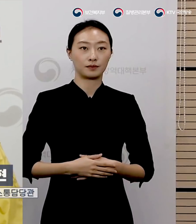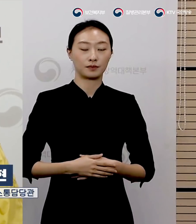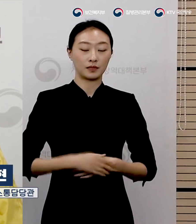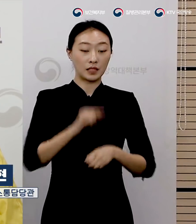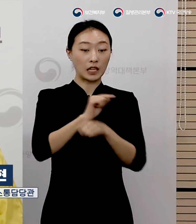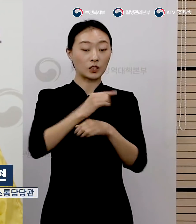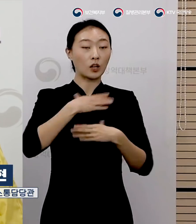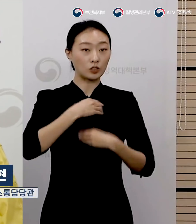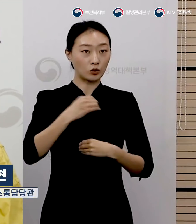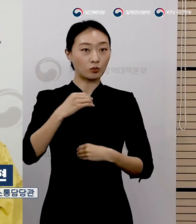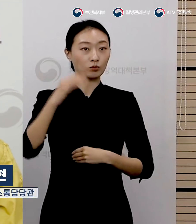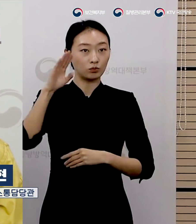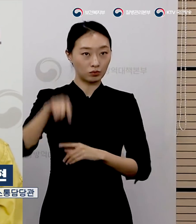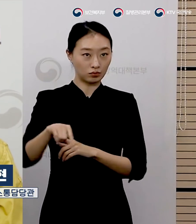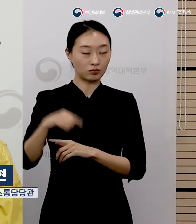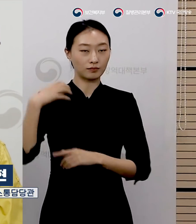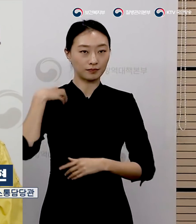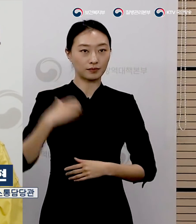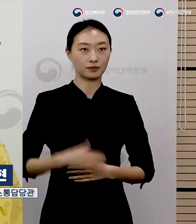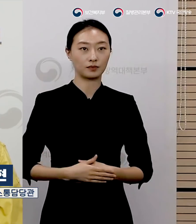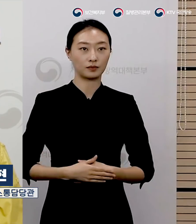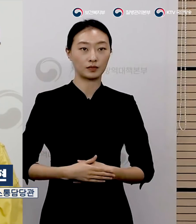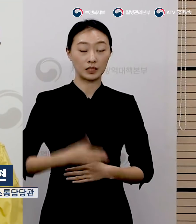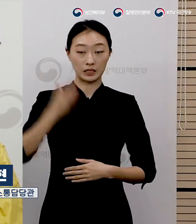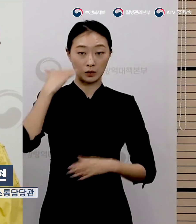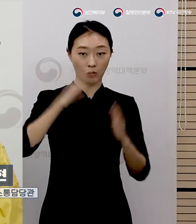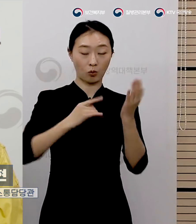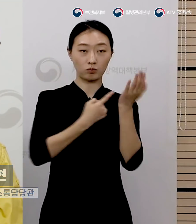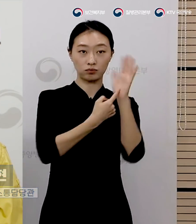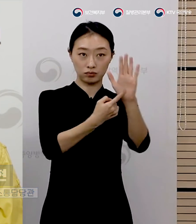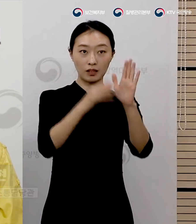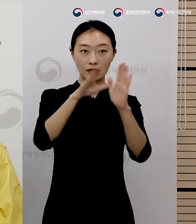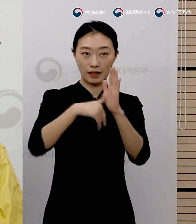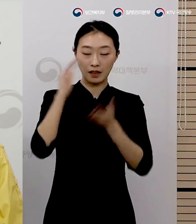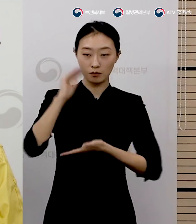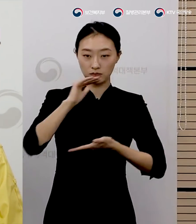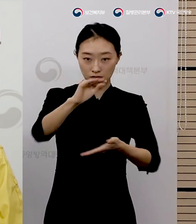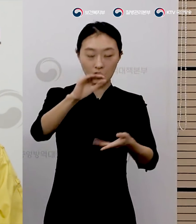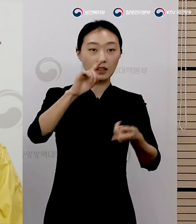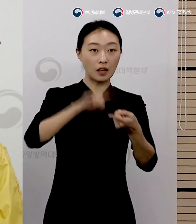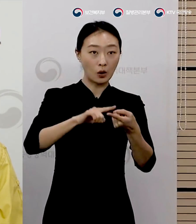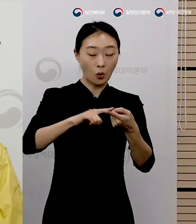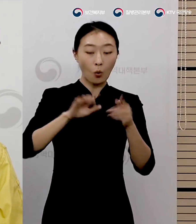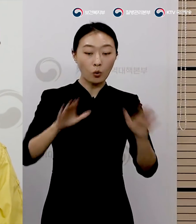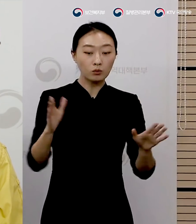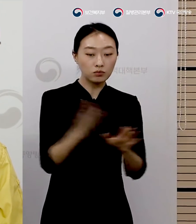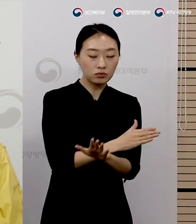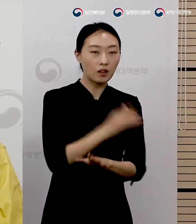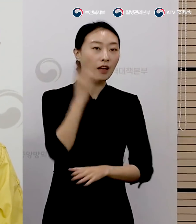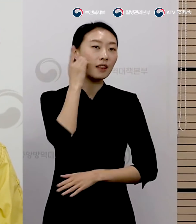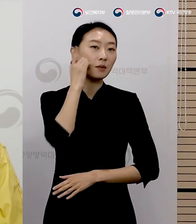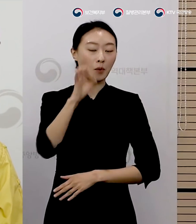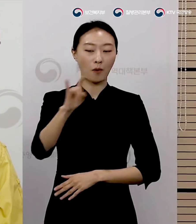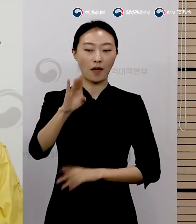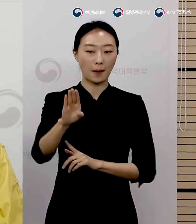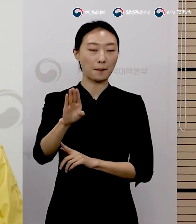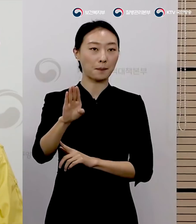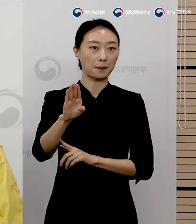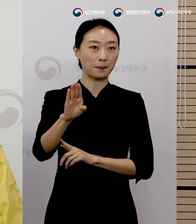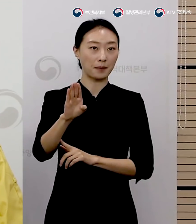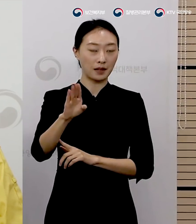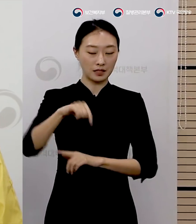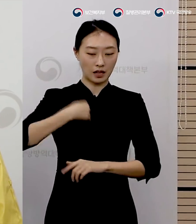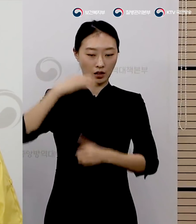행정안전부 안전소통 담당관입니다. 지난번 브리핑 때 말씀드렸던 대로 오늘부터 자가격리 앱이 이제 시행이